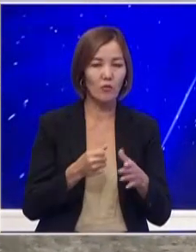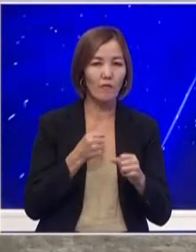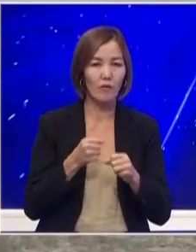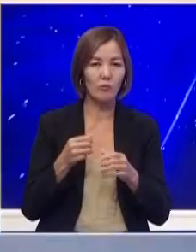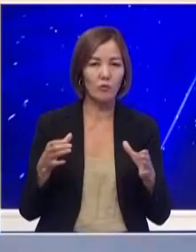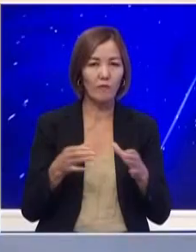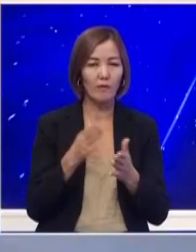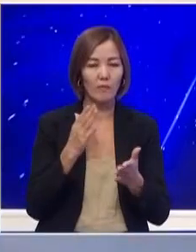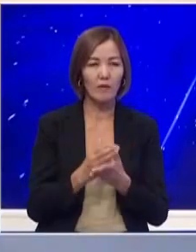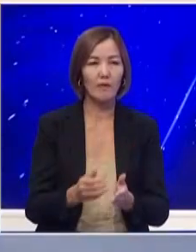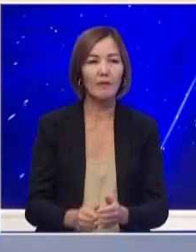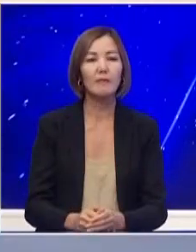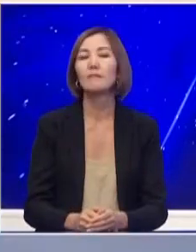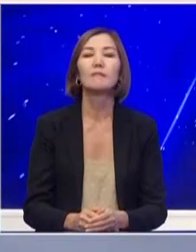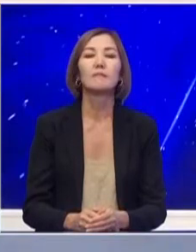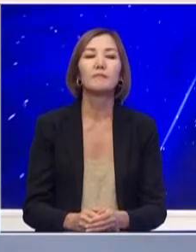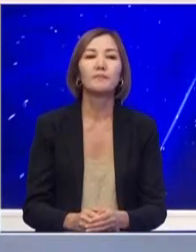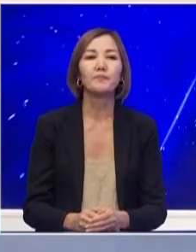формирования.